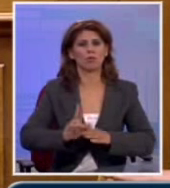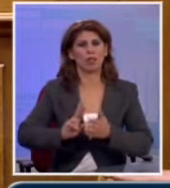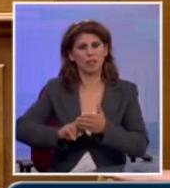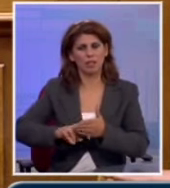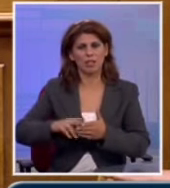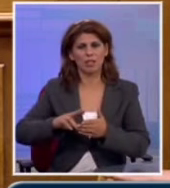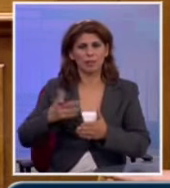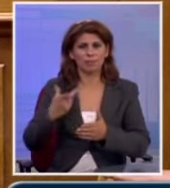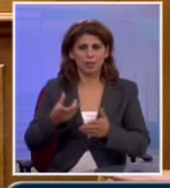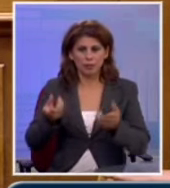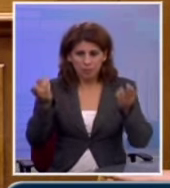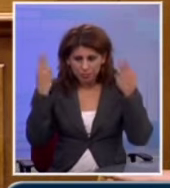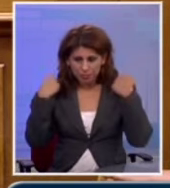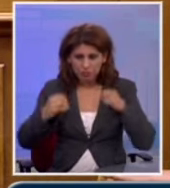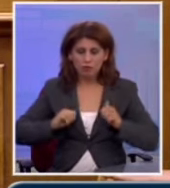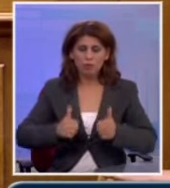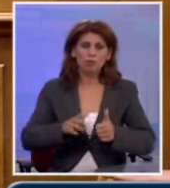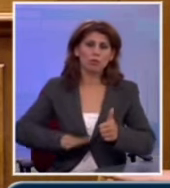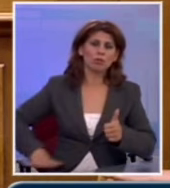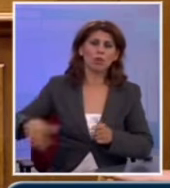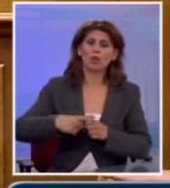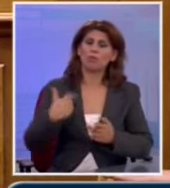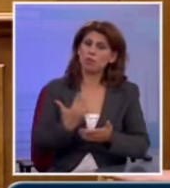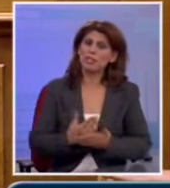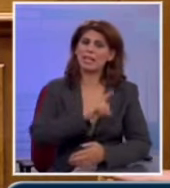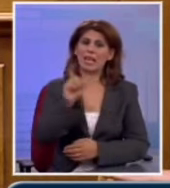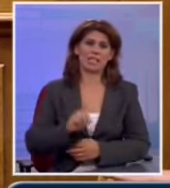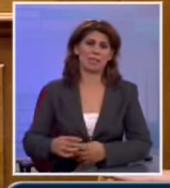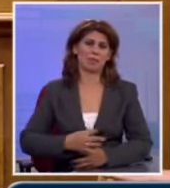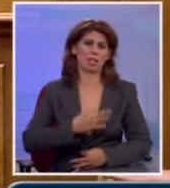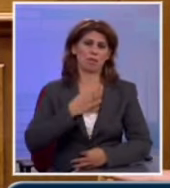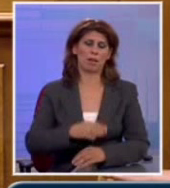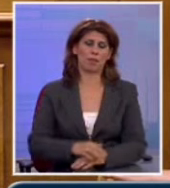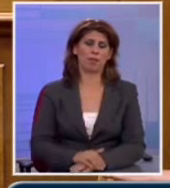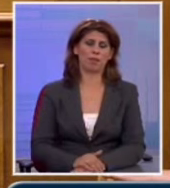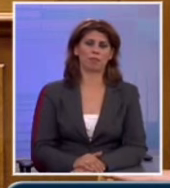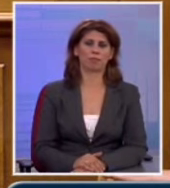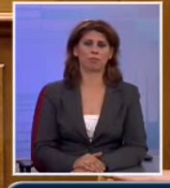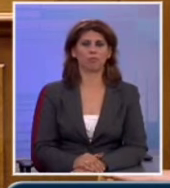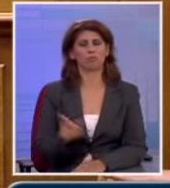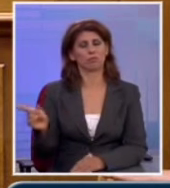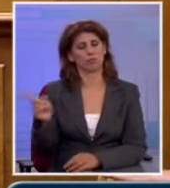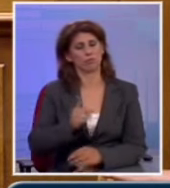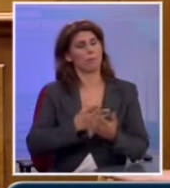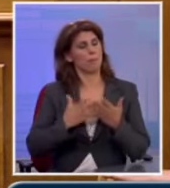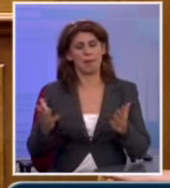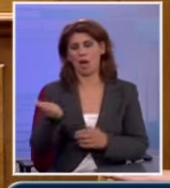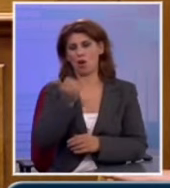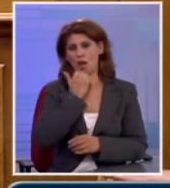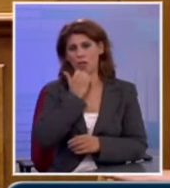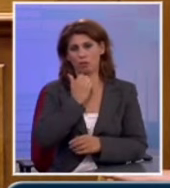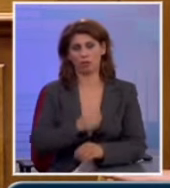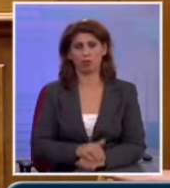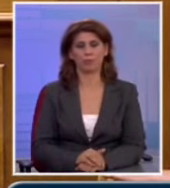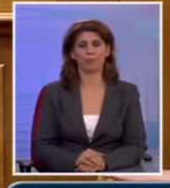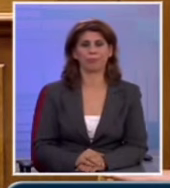τη βούληση ενός λαού που ζητά να ζήσει με αξιοπρέπεια. Κάνουν μεγάλο λάθος.